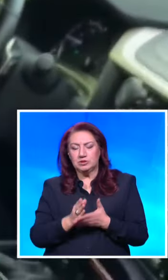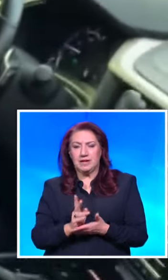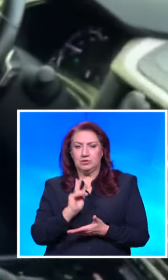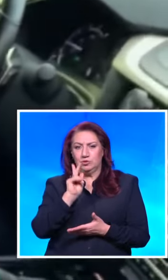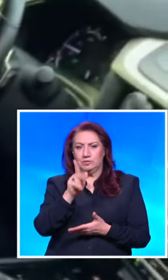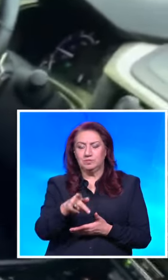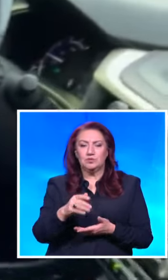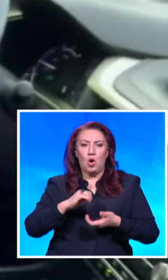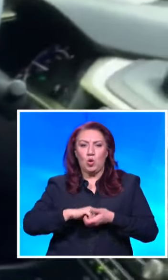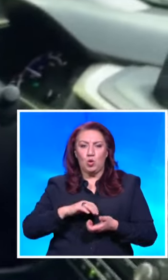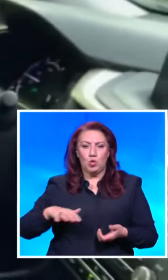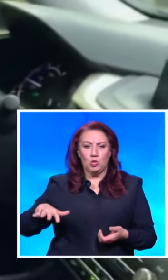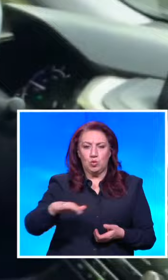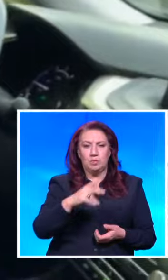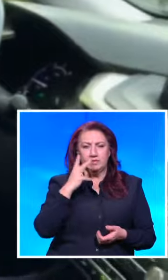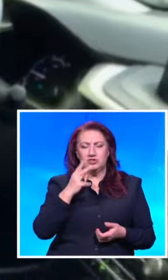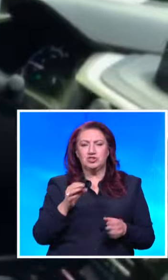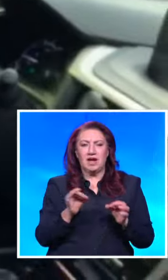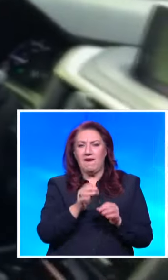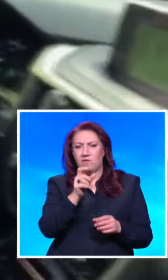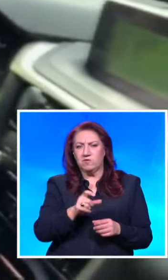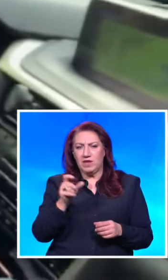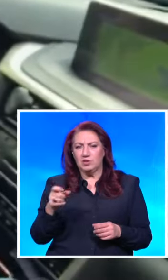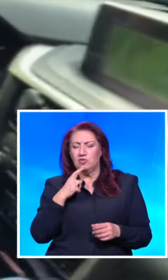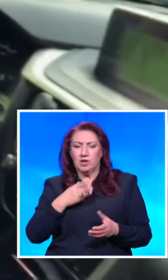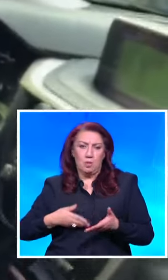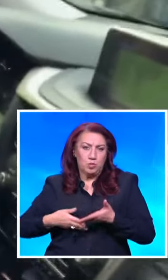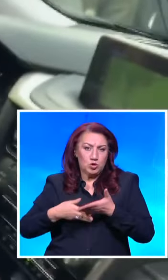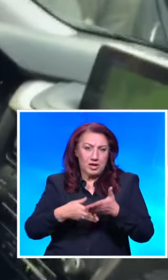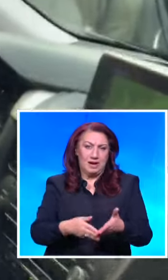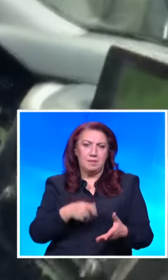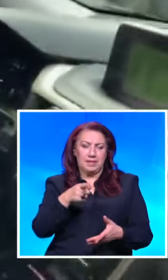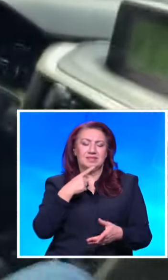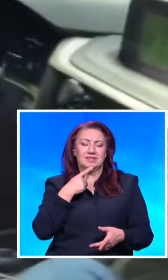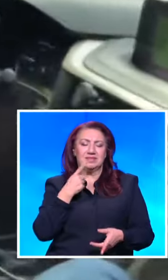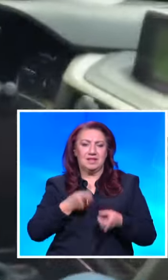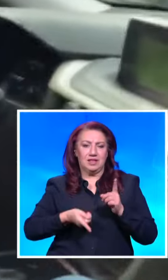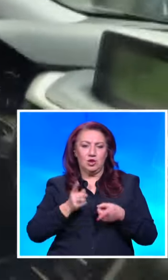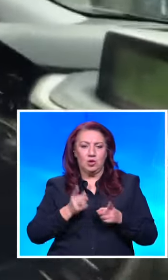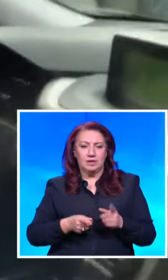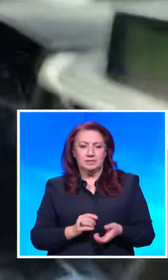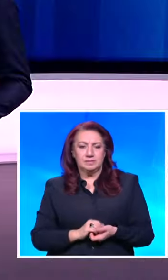Тригория, където беше заобиколен от фенове на Рома, които заявиха подкрепата си към него.